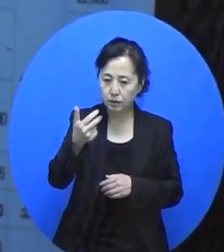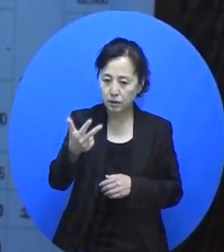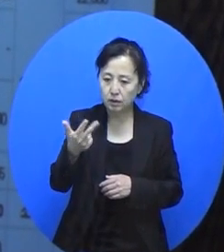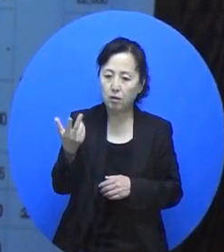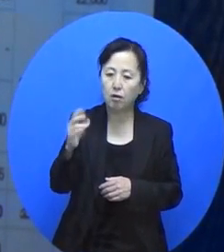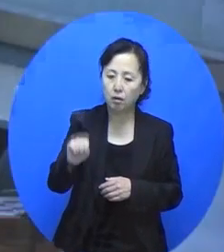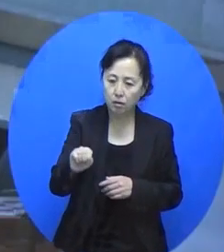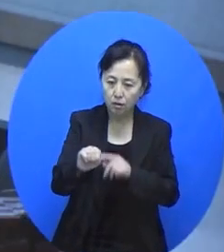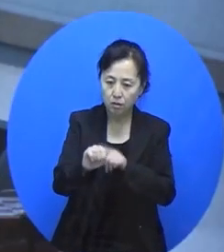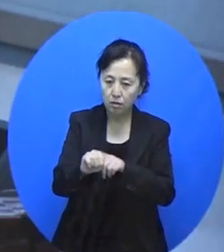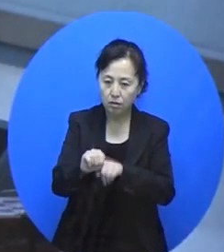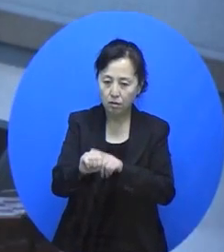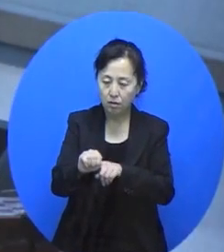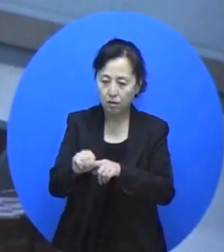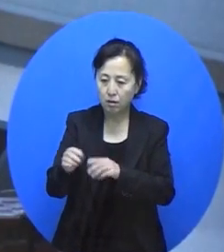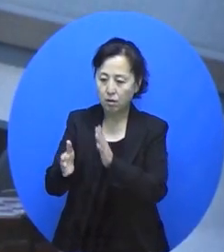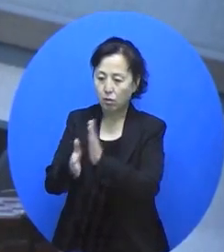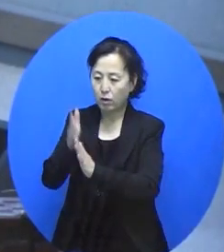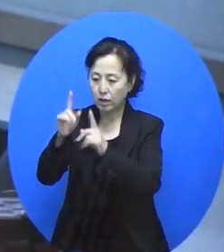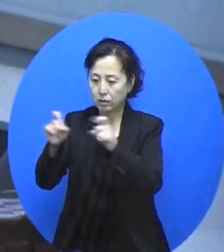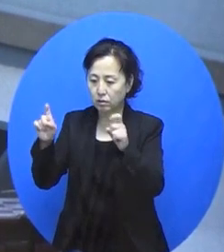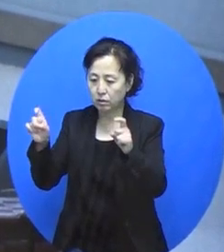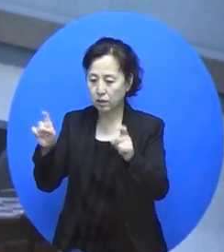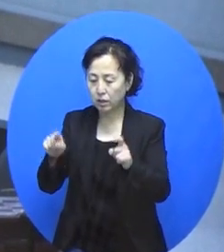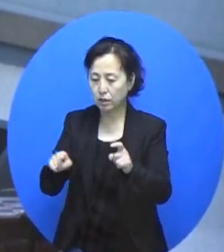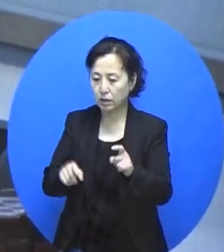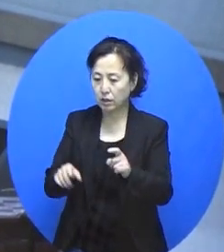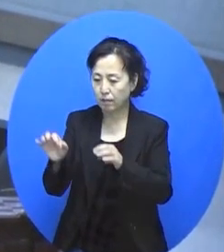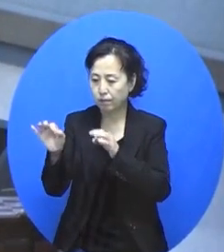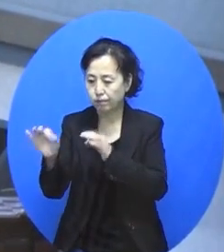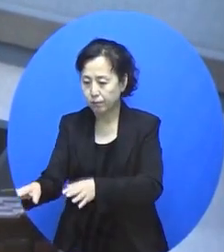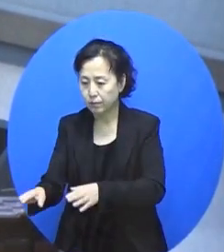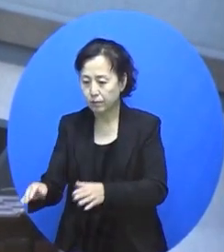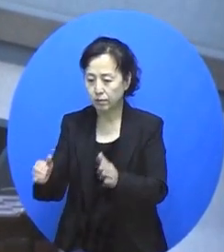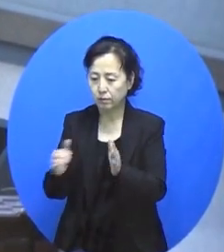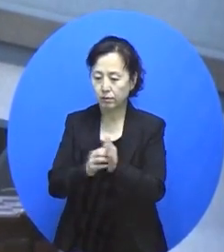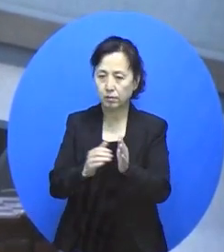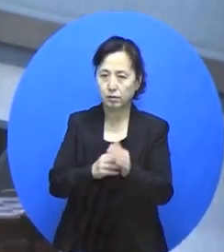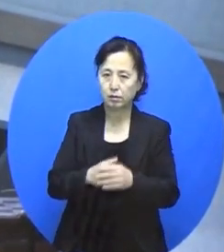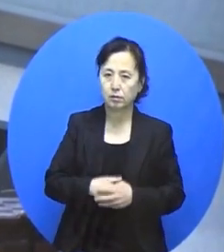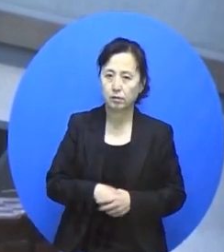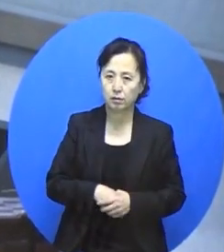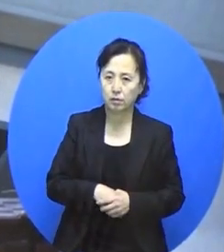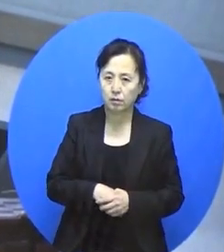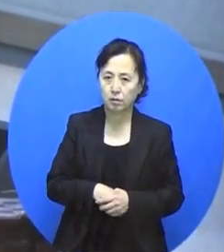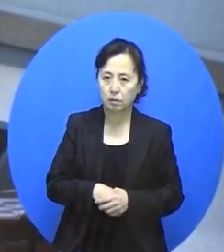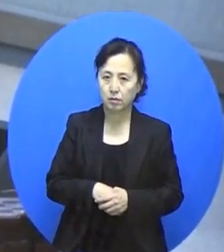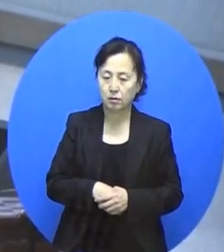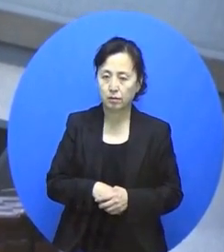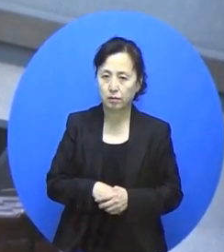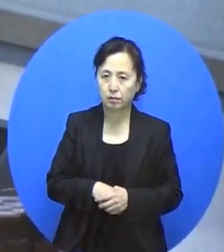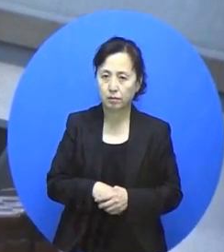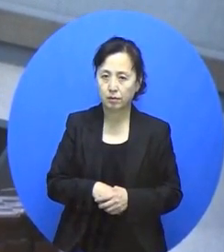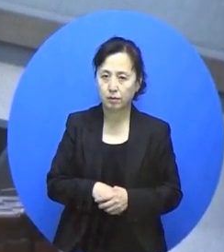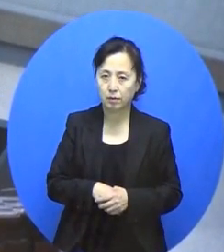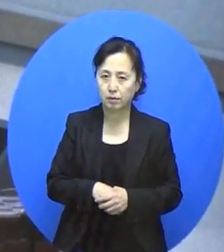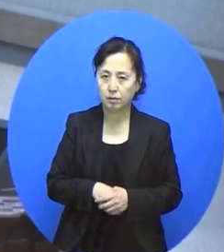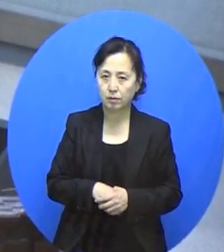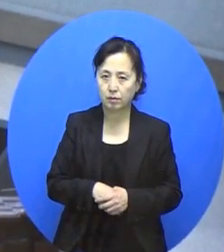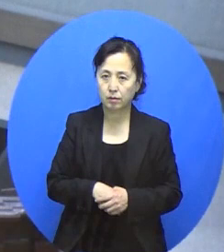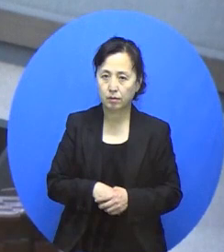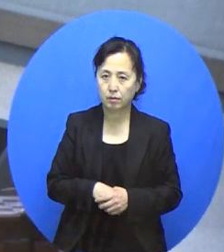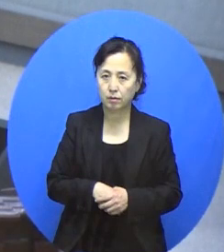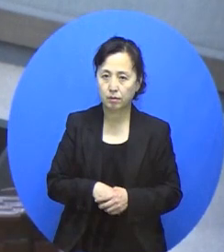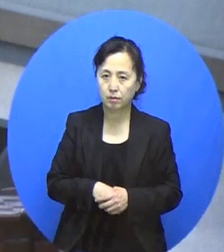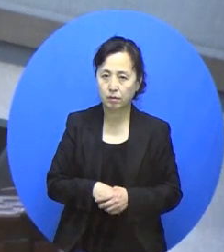화성시에 쏟아부었습니다. 홍보를 하기 위해서 말씀하신 그런 오해를 풀기 위해서 근데 온라인 홍보